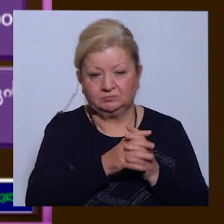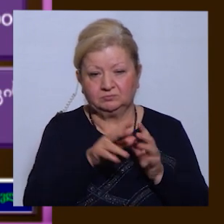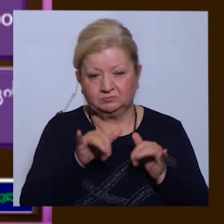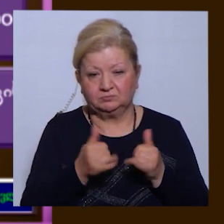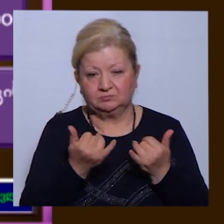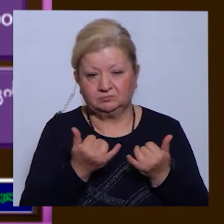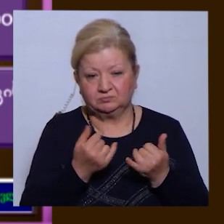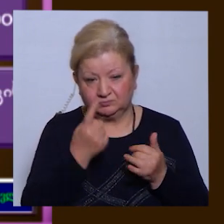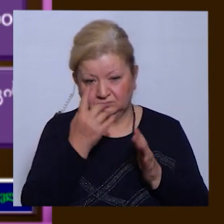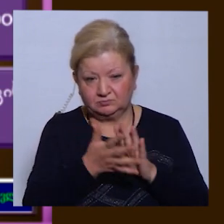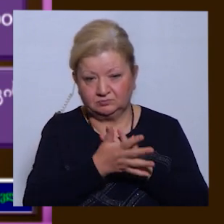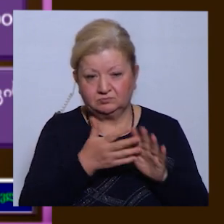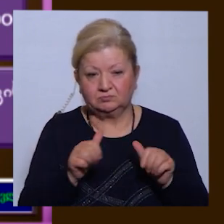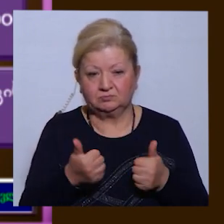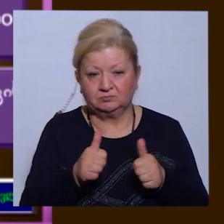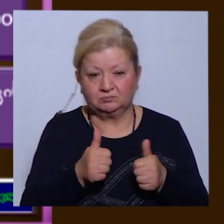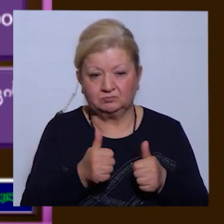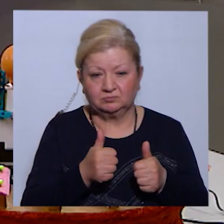ახლა გავარკვიოთ, როგორ არის